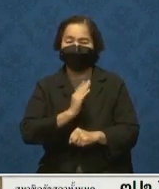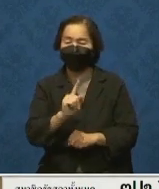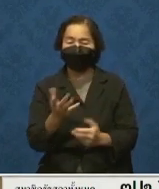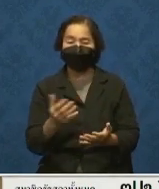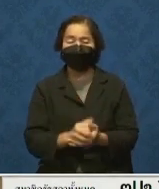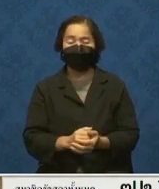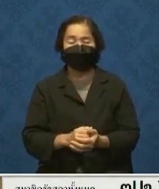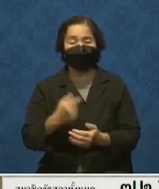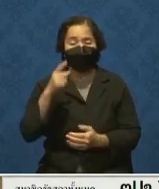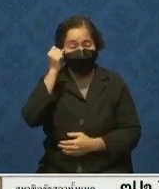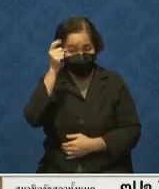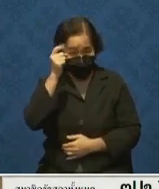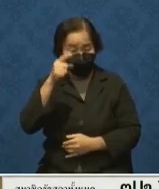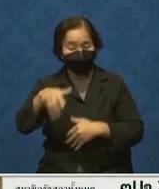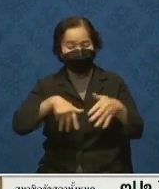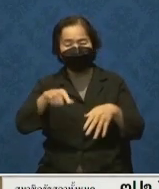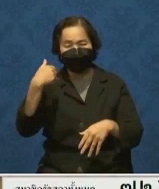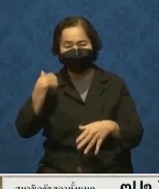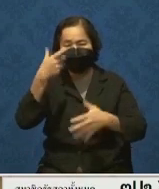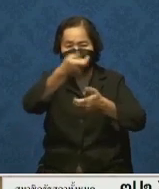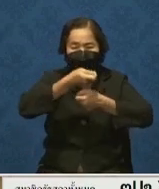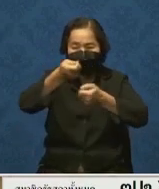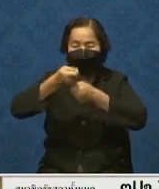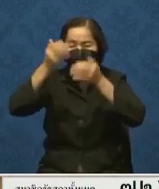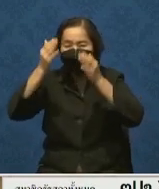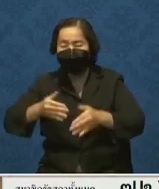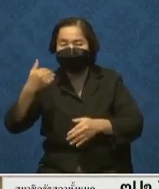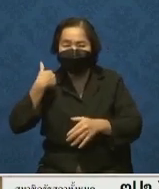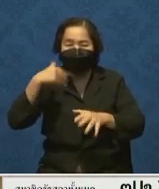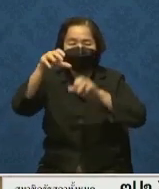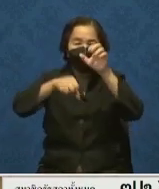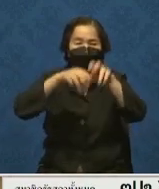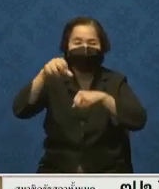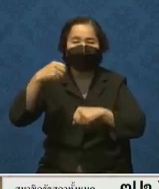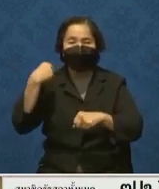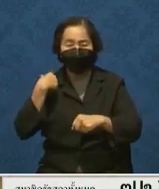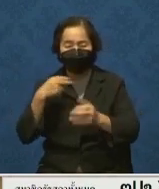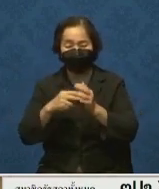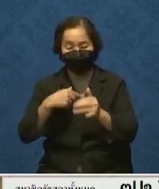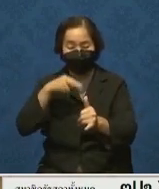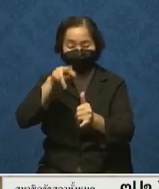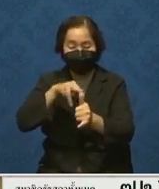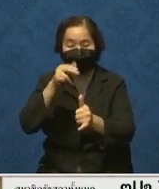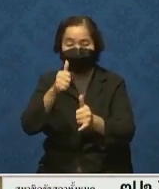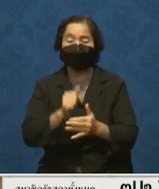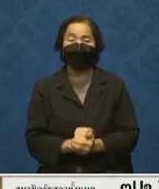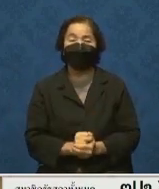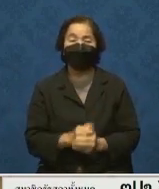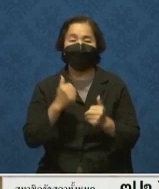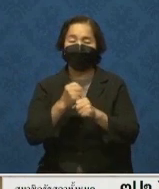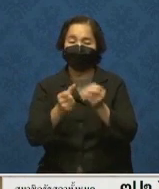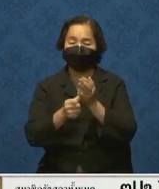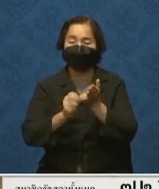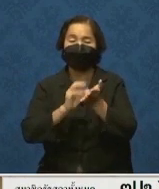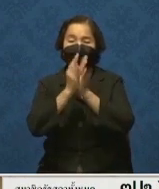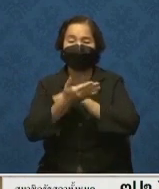ายชเเขาไปหาคนเห่านี้ ทเปนยยปบตวดี่ตรจถึกเขา ทคบคมของเขาและนี่คอการปฏิรูปพงสร้างต